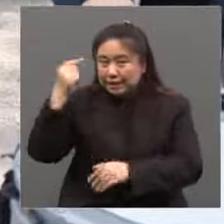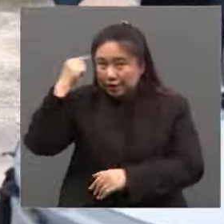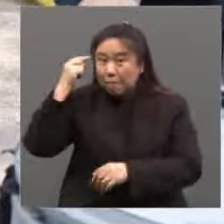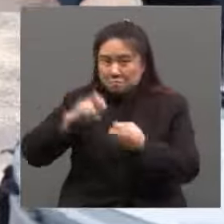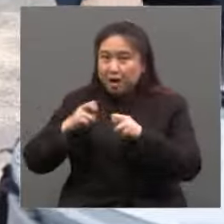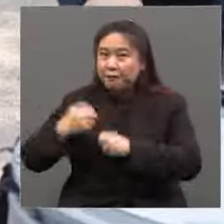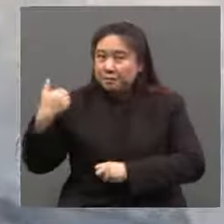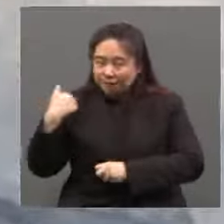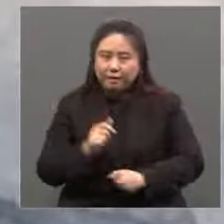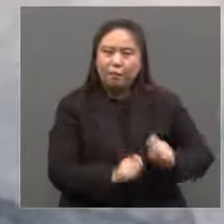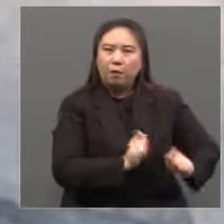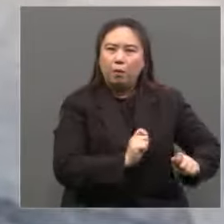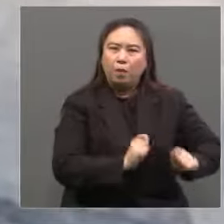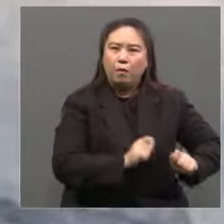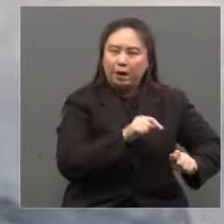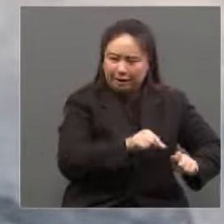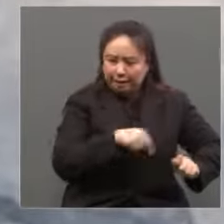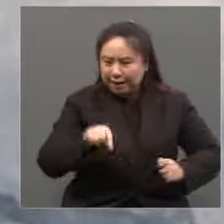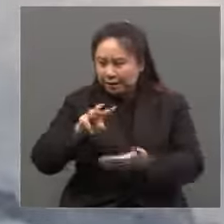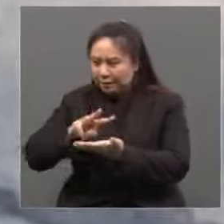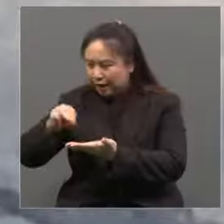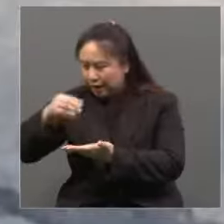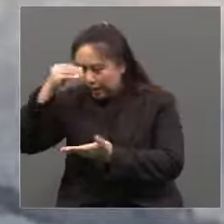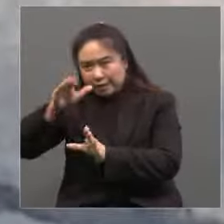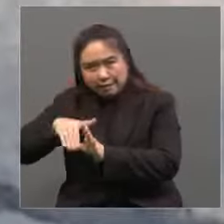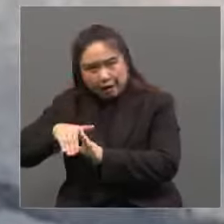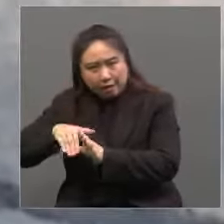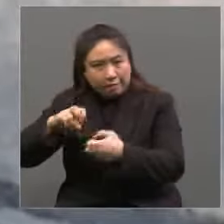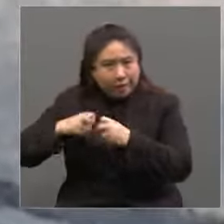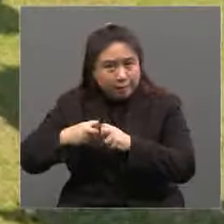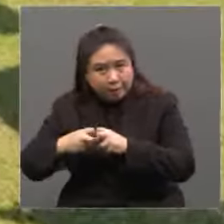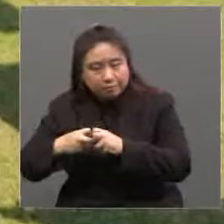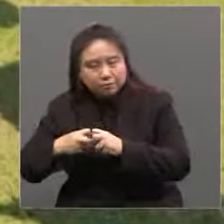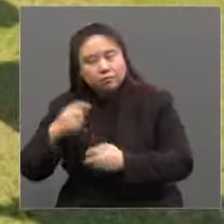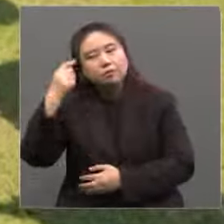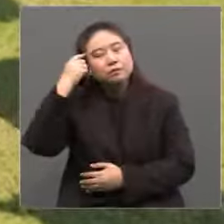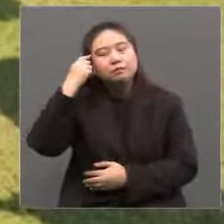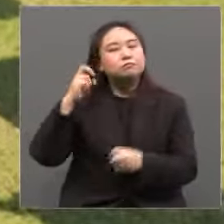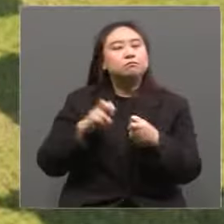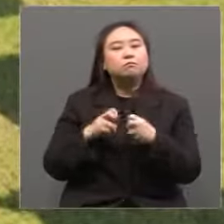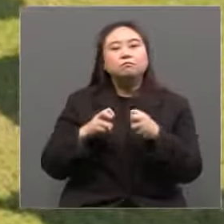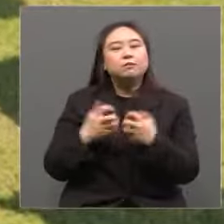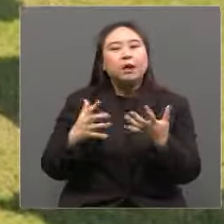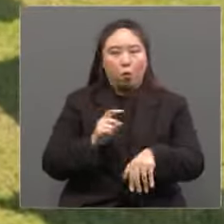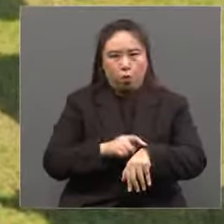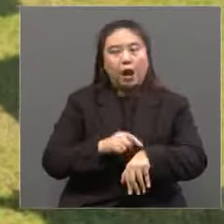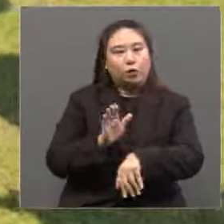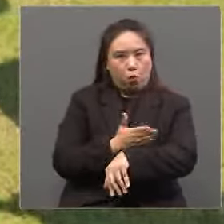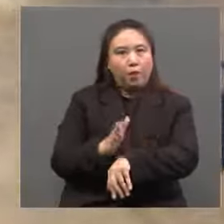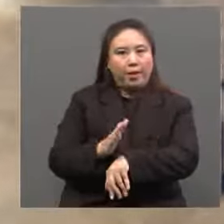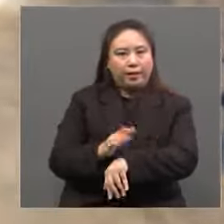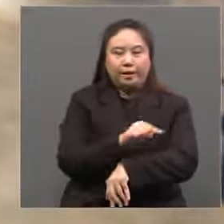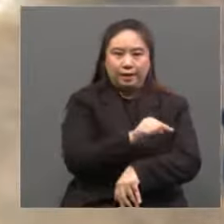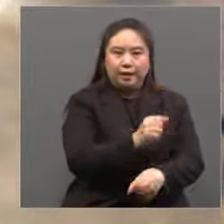เครื่องดนตรีชนิดนี้อยู่ในวงเนี้ยค ่ ะ ผมว่าไม่ค่อยเป็นปัญหาเท่าไหร่ครับเพราะว่าการแบ่งเวลาก็เรื่องงาน